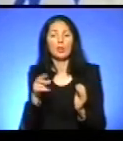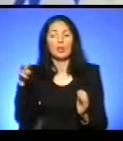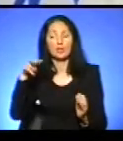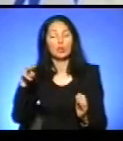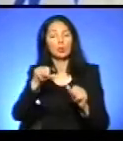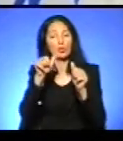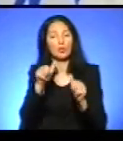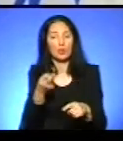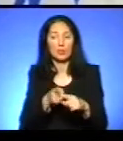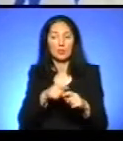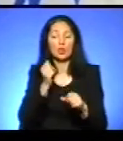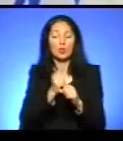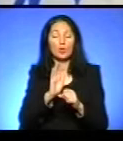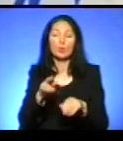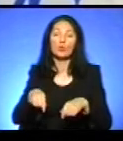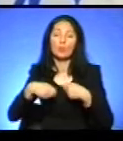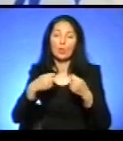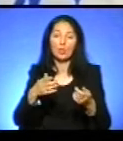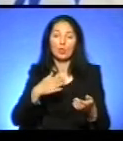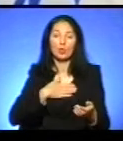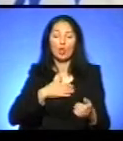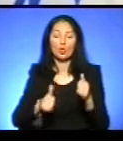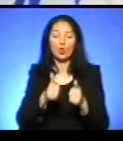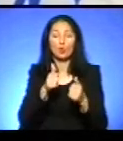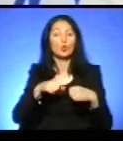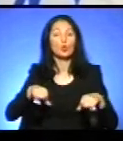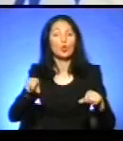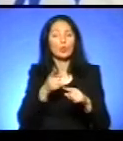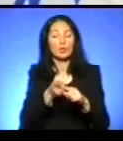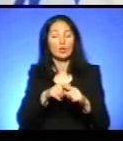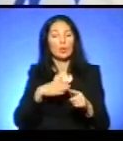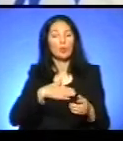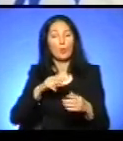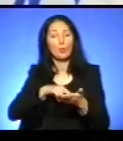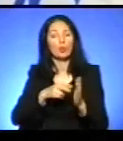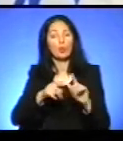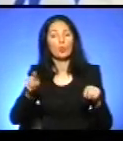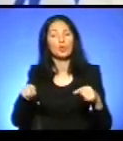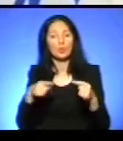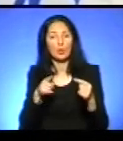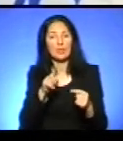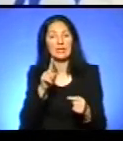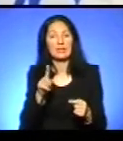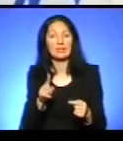ці роботи будуть передані до нашої конкурсної комісії, яку ми плануємо створити з